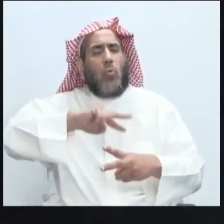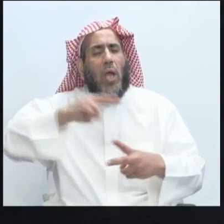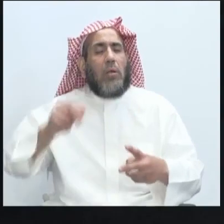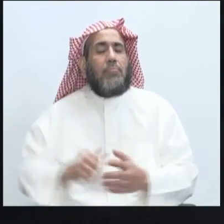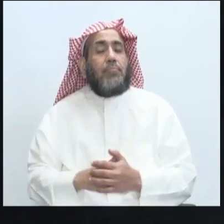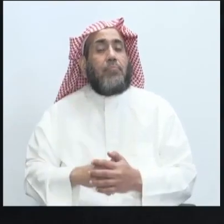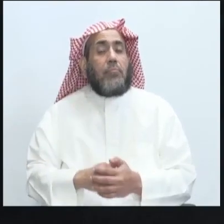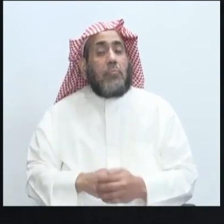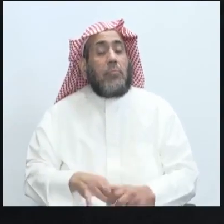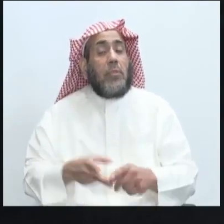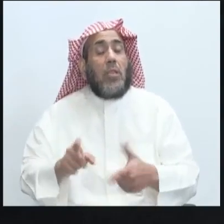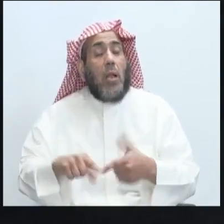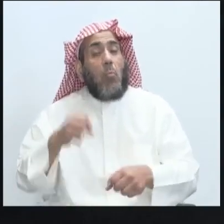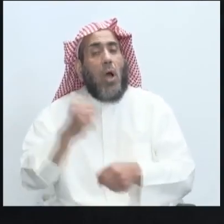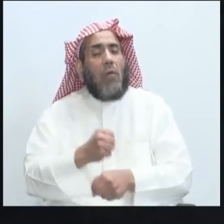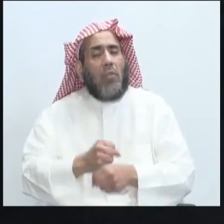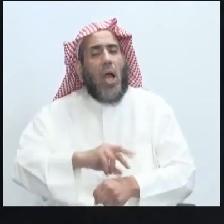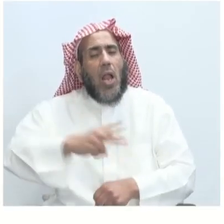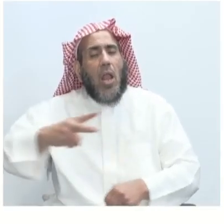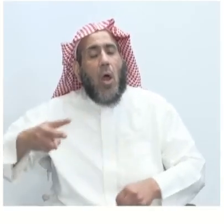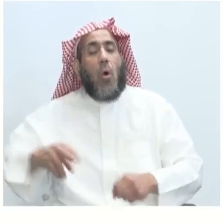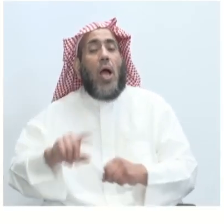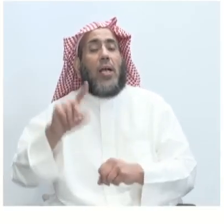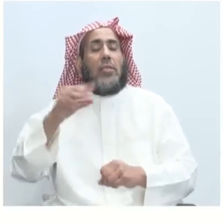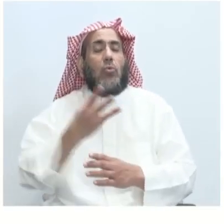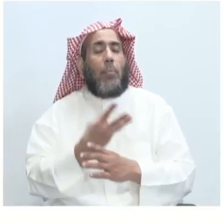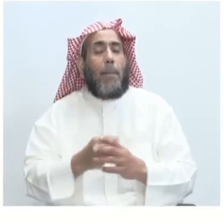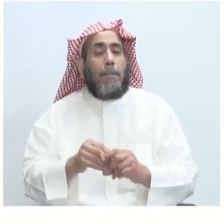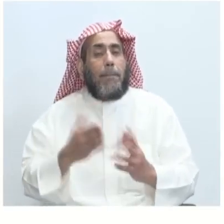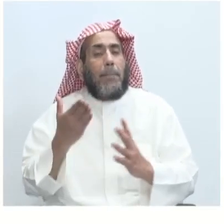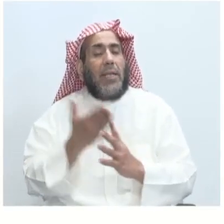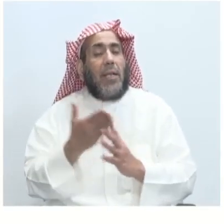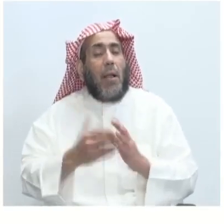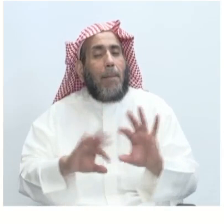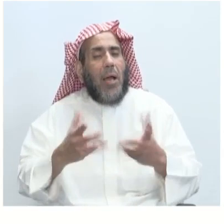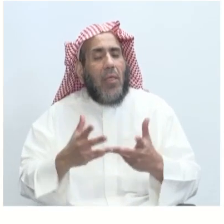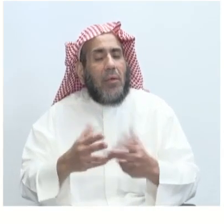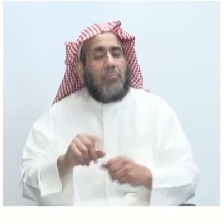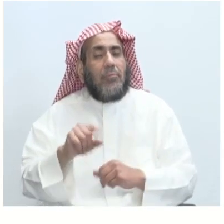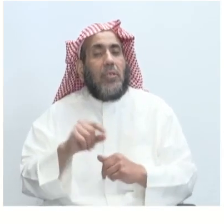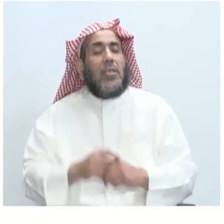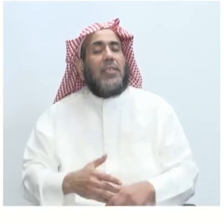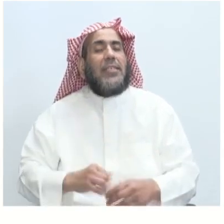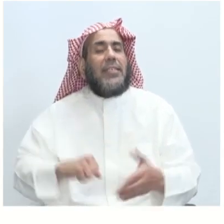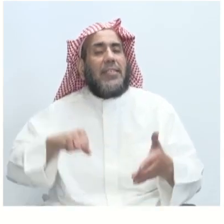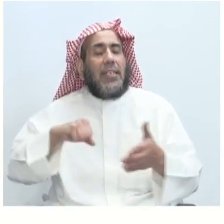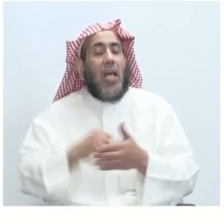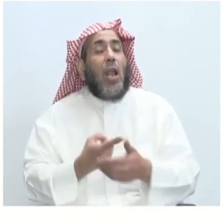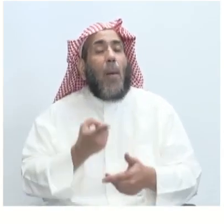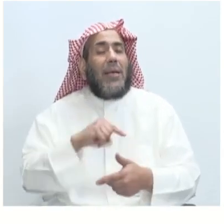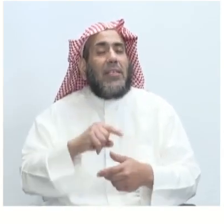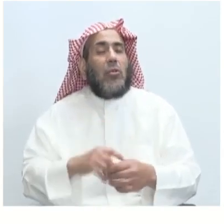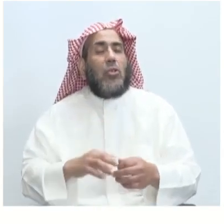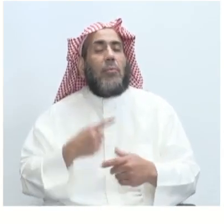وغيرها المحافظه على النوع احسنتم ابنائي وبنات الطلاب من خلال ماذا احسنتم سد رغبته